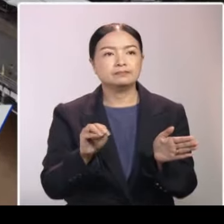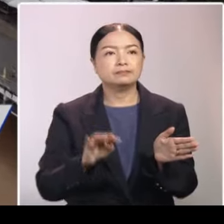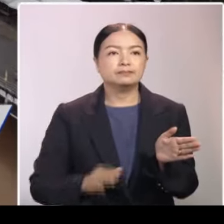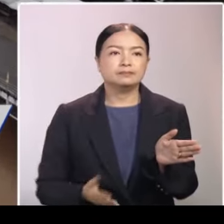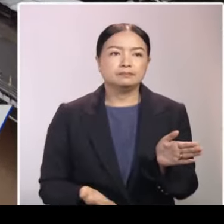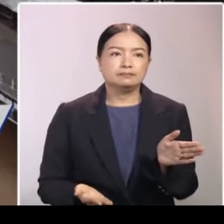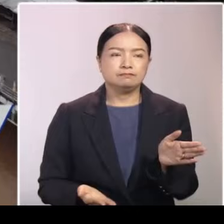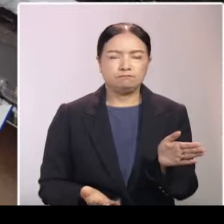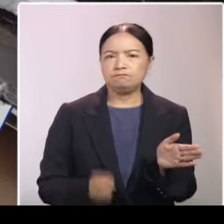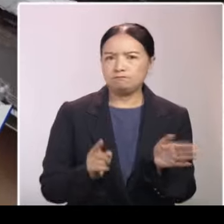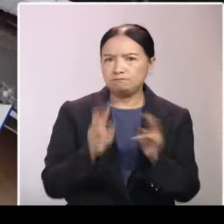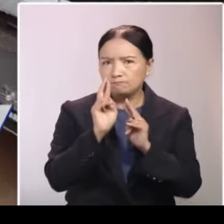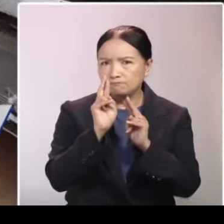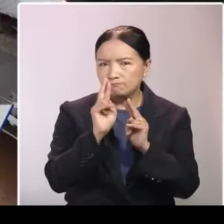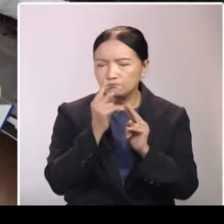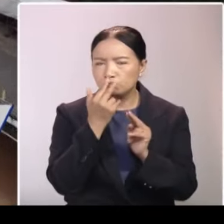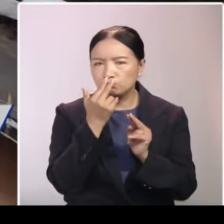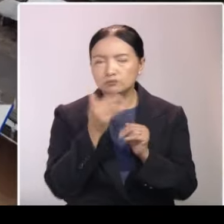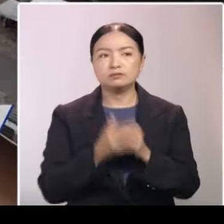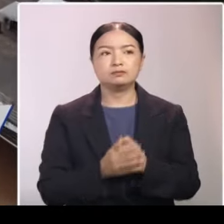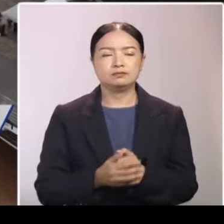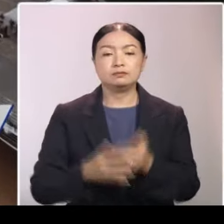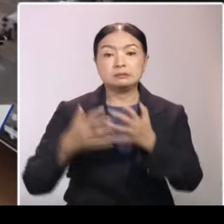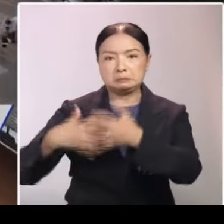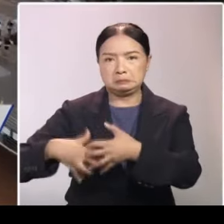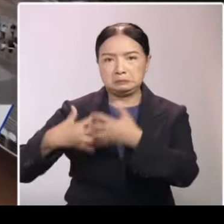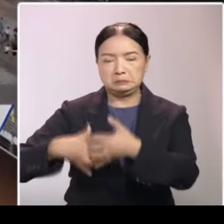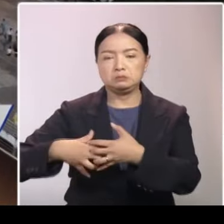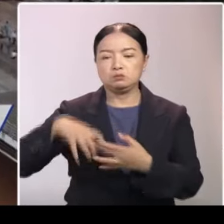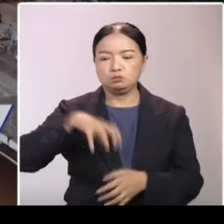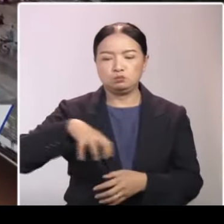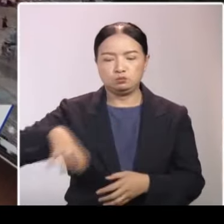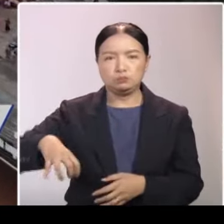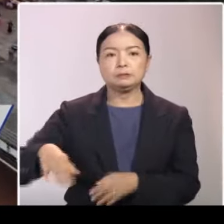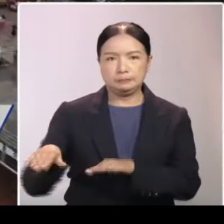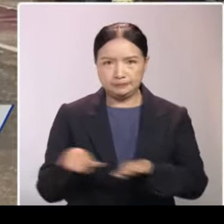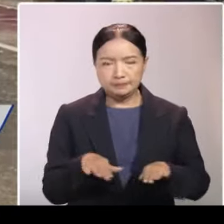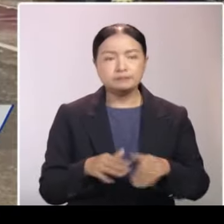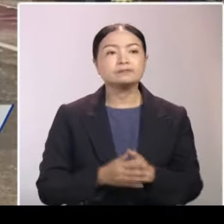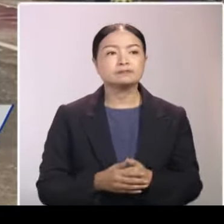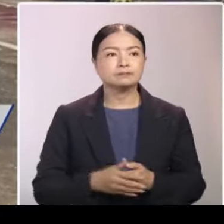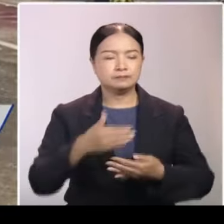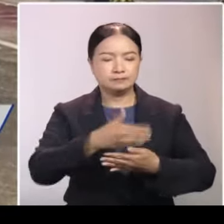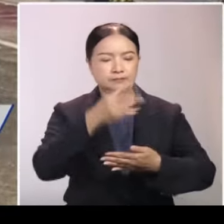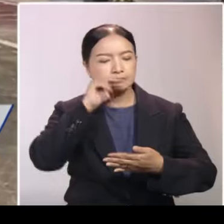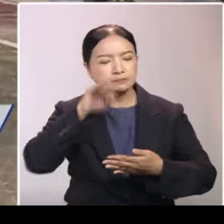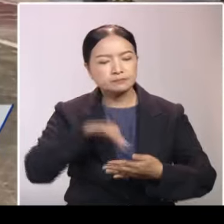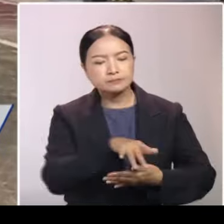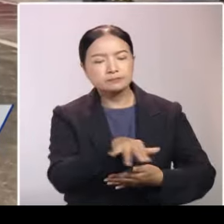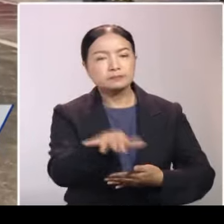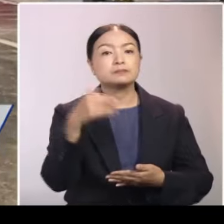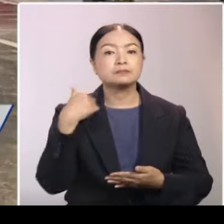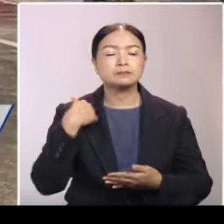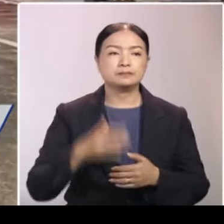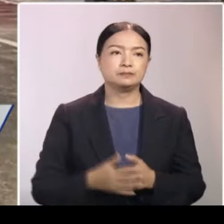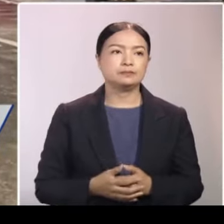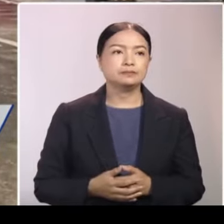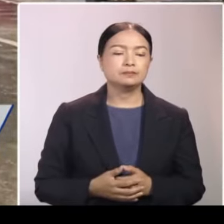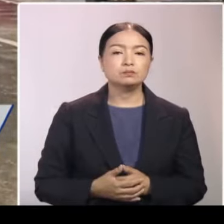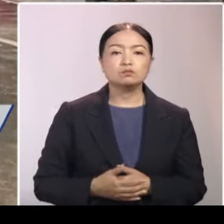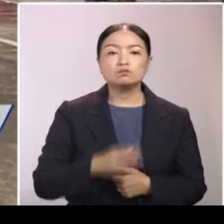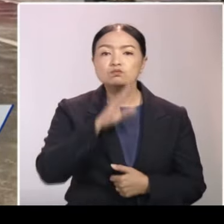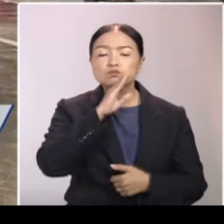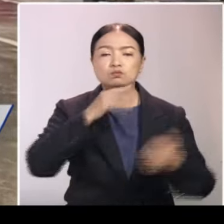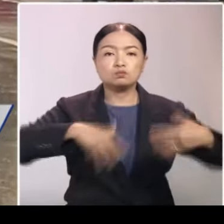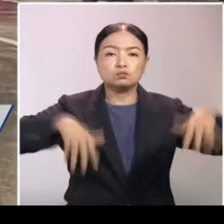แต่ก็ไม่ประมาทเฝ้าระวังอยู่เตรียมเครื่องสูบน้ำเอาไว้แล้วเสริมการระบายน้ำลงน้ำโขงถ้าฝนตกหนักต่อเนื่องก็จะเกิด